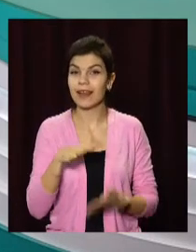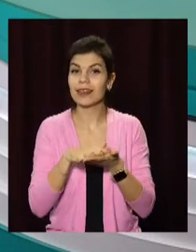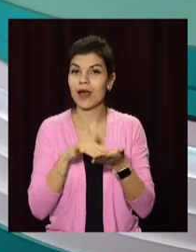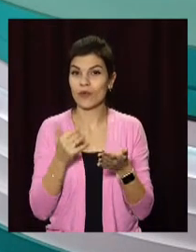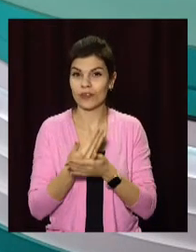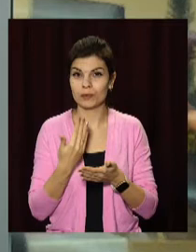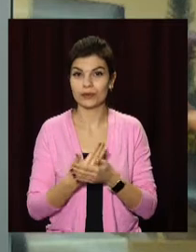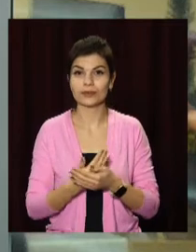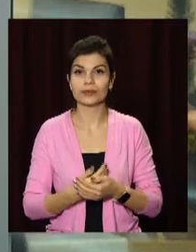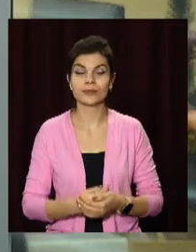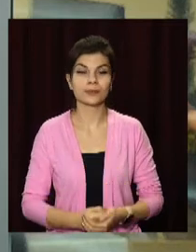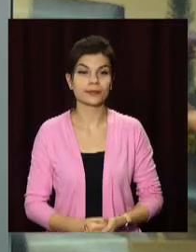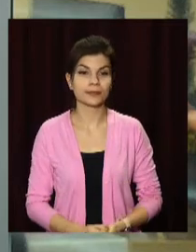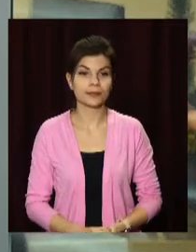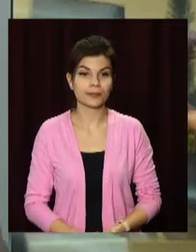далі у випуску.